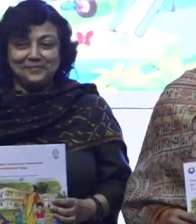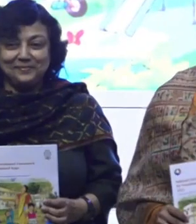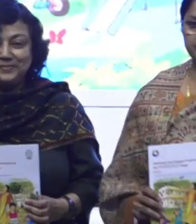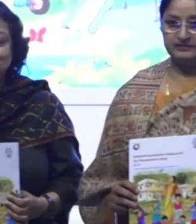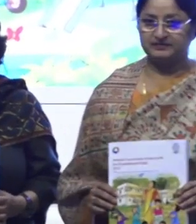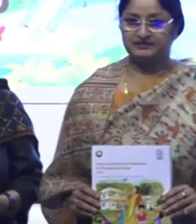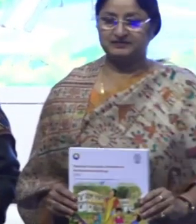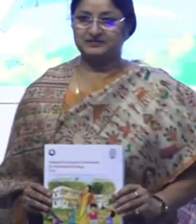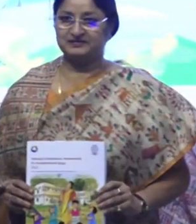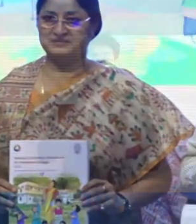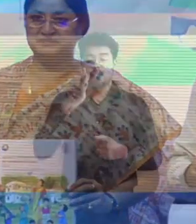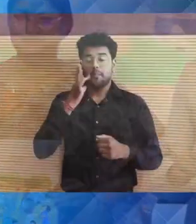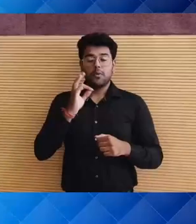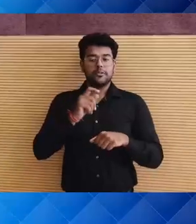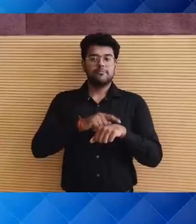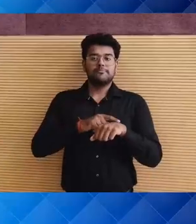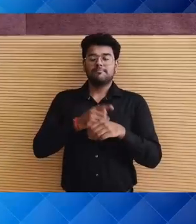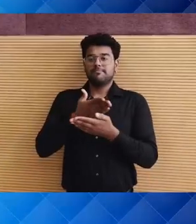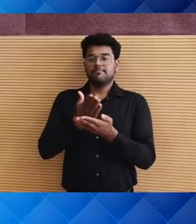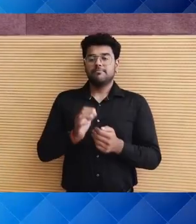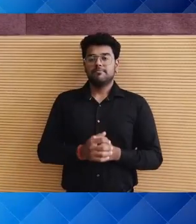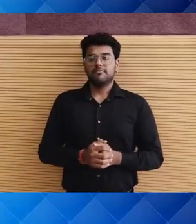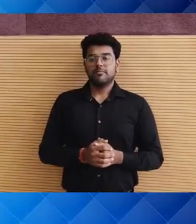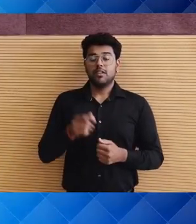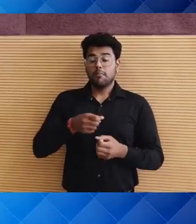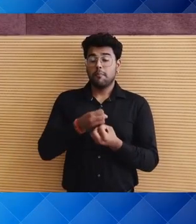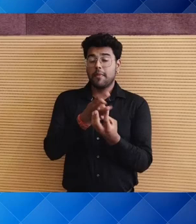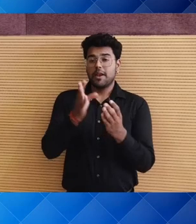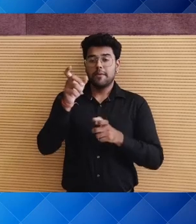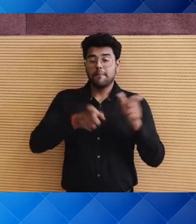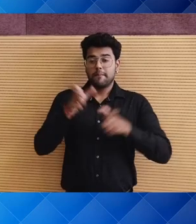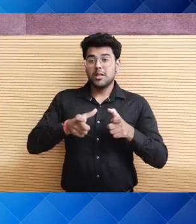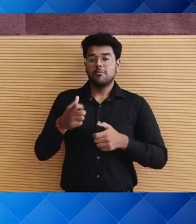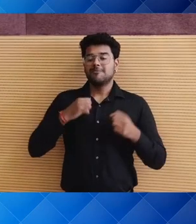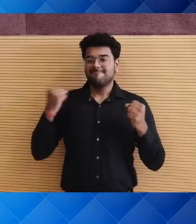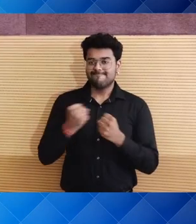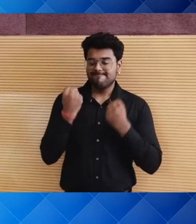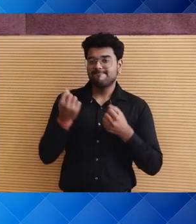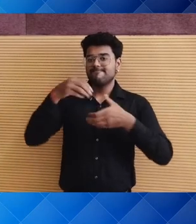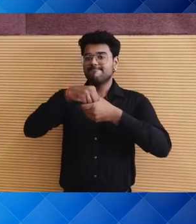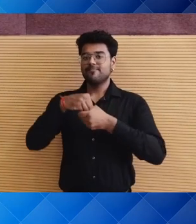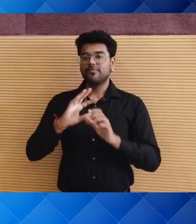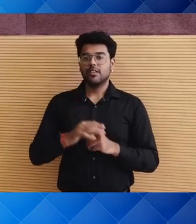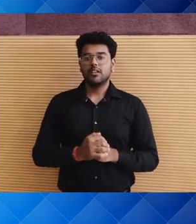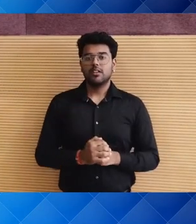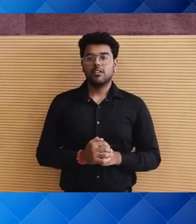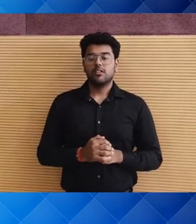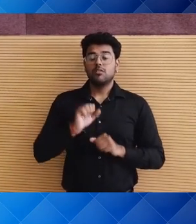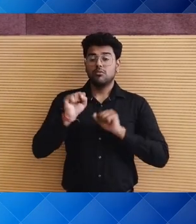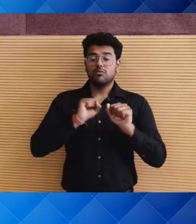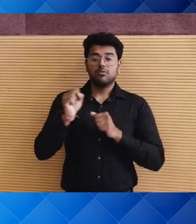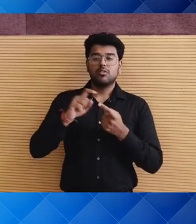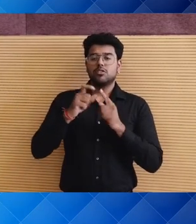एक बहुत ही बहुप्रतीक्षित क्षण जिसमें अनेक लोगों ने अपना योगदान दिया और उन